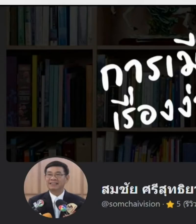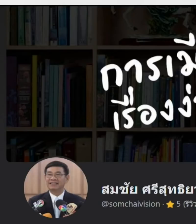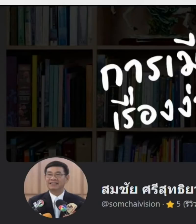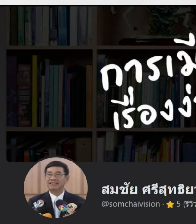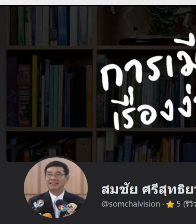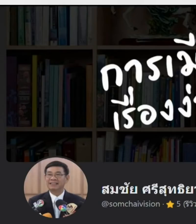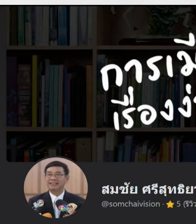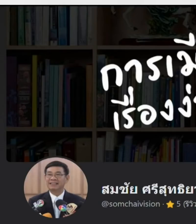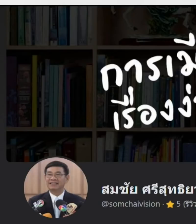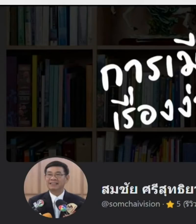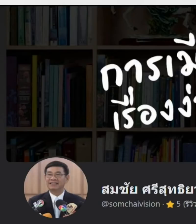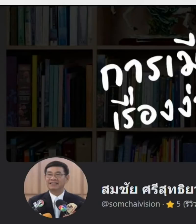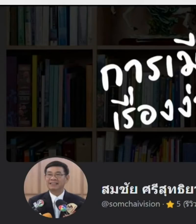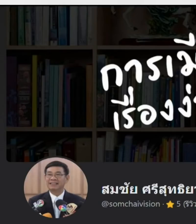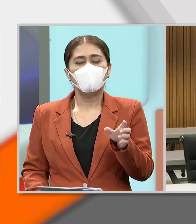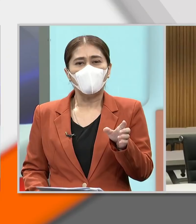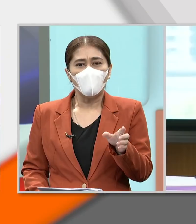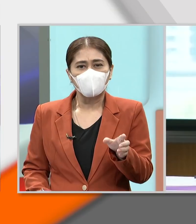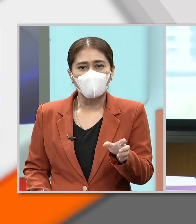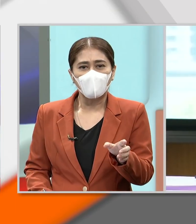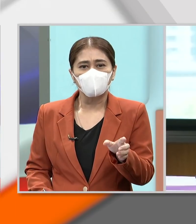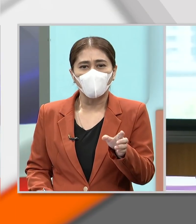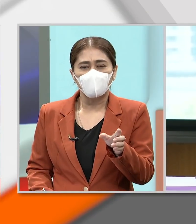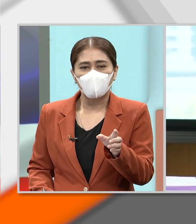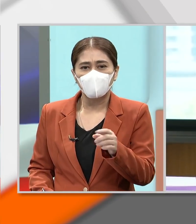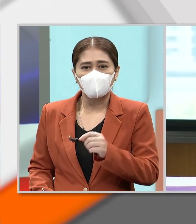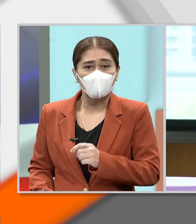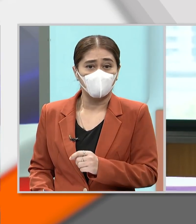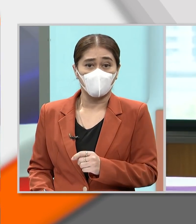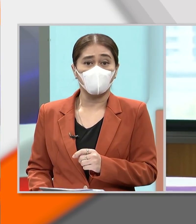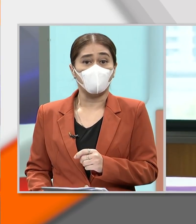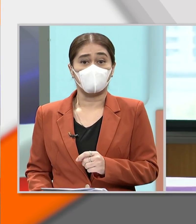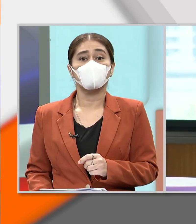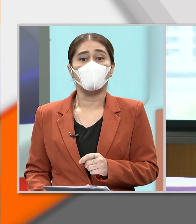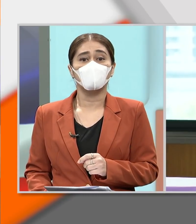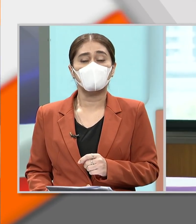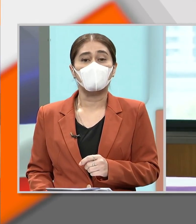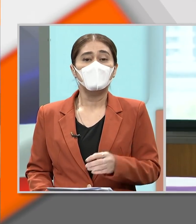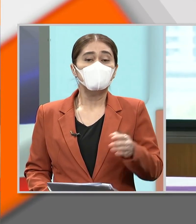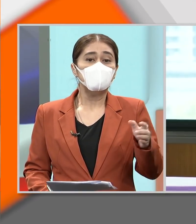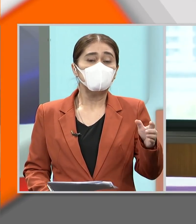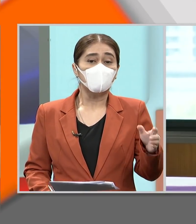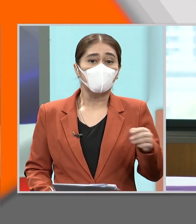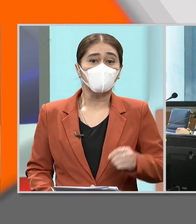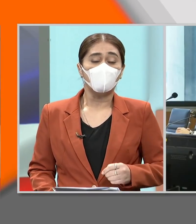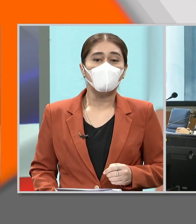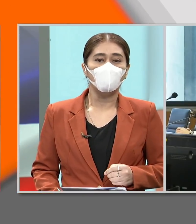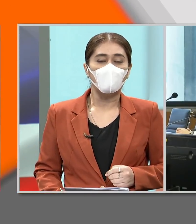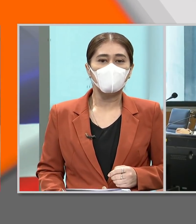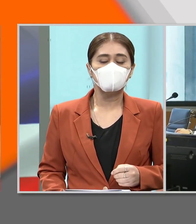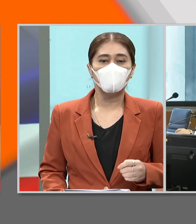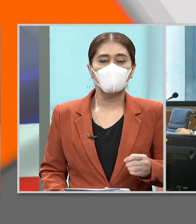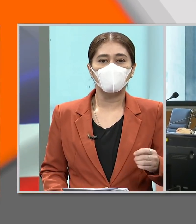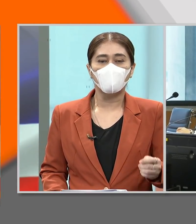วล่มอีกนี่ล่ะค่ะแต่ต้องบอกอย่างนี้ค่ะว่าระหว่างทางต้องเล็งไปที่คำร้องของนักร้องด้วยค่ะยื่นต่อกกต.เอ